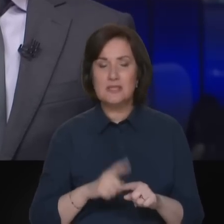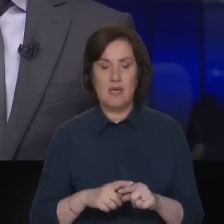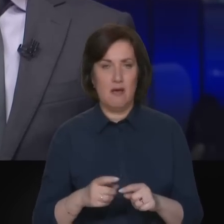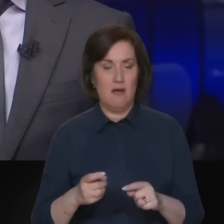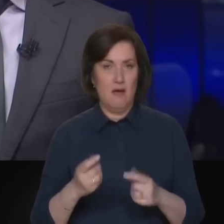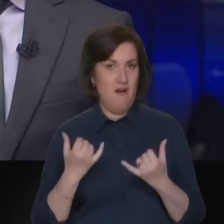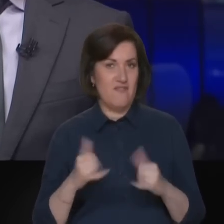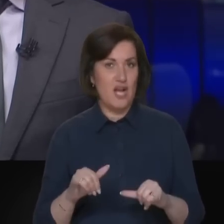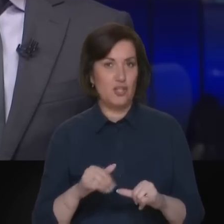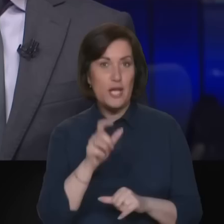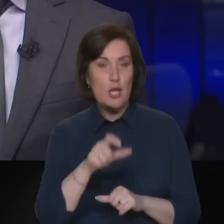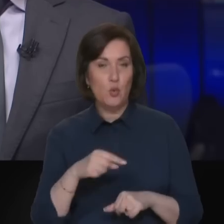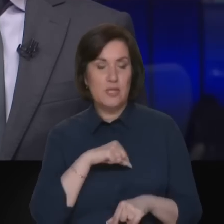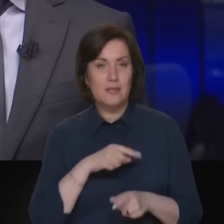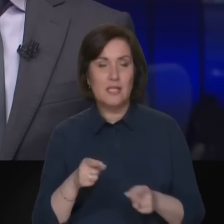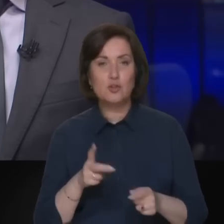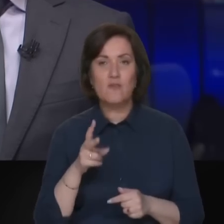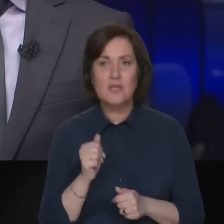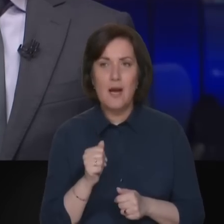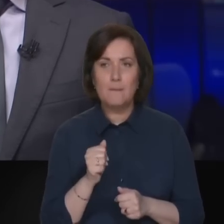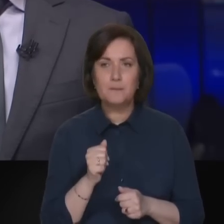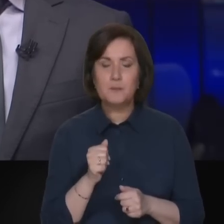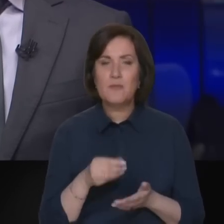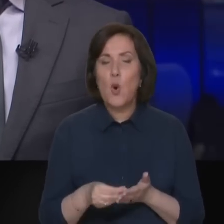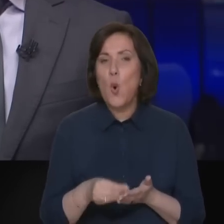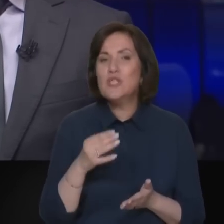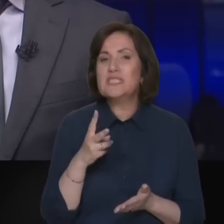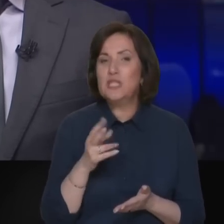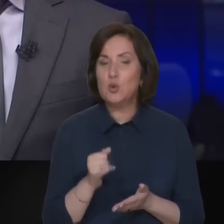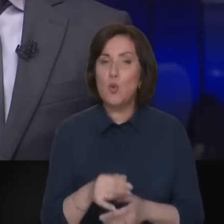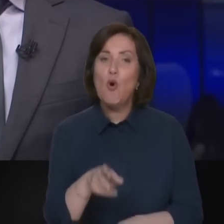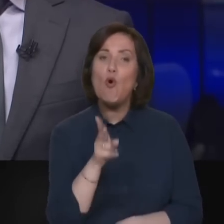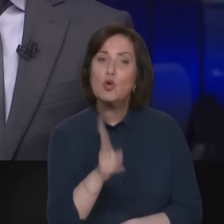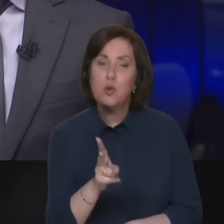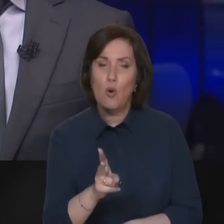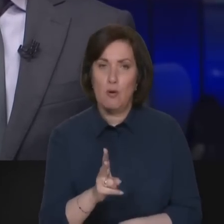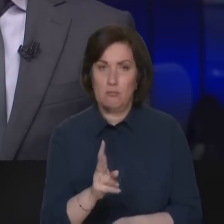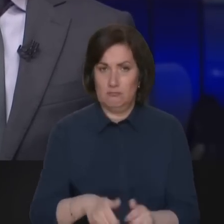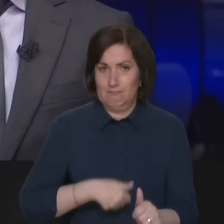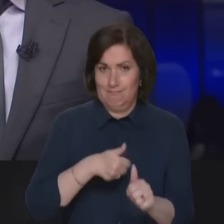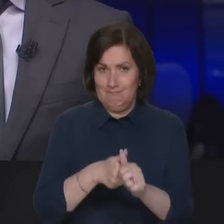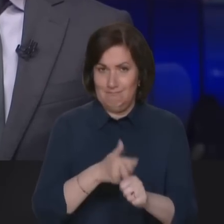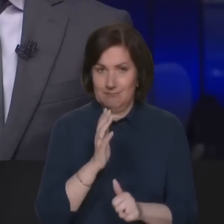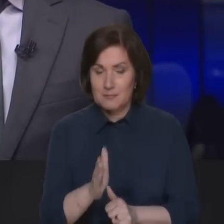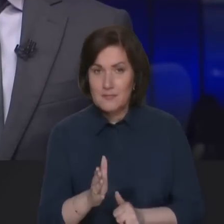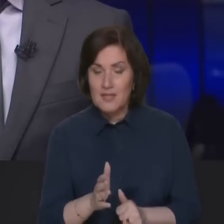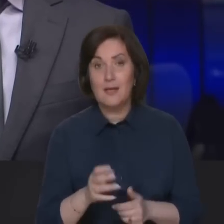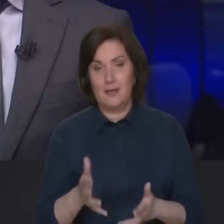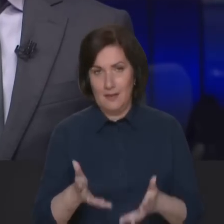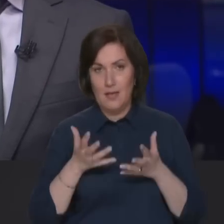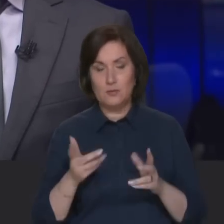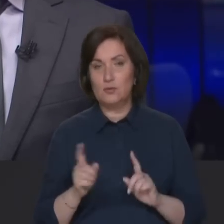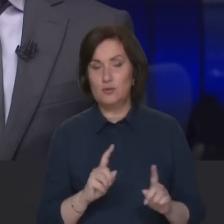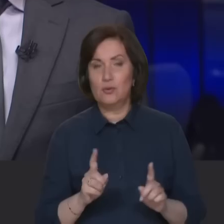вражає, і це людей налаштовує на певну оцінку того, хто прийде за цим монархом. І ясна річ,